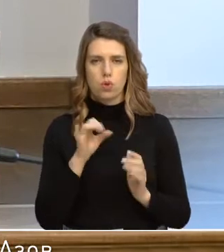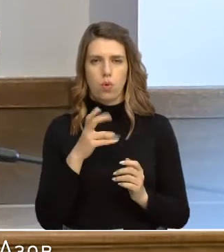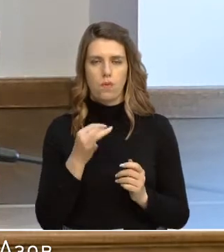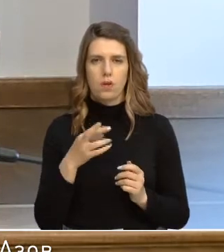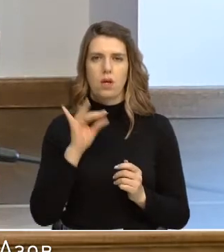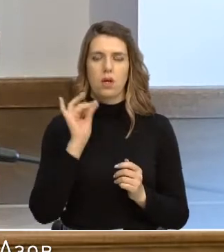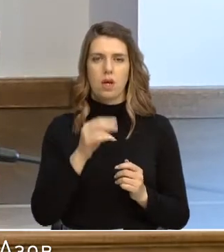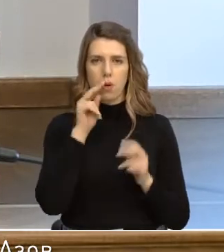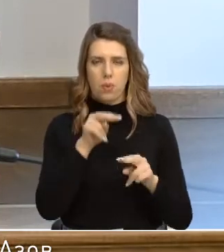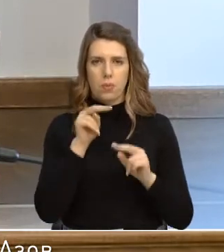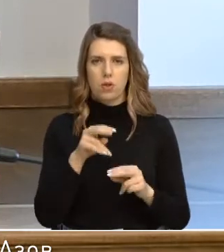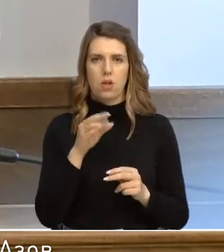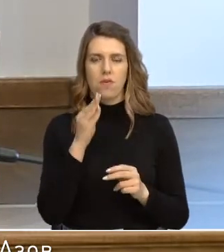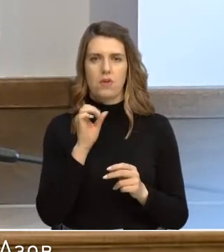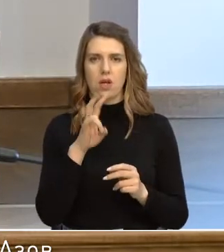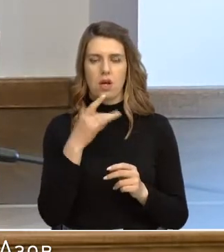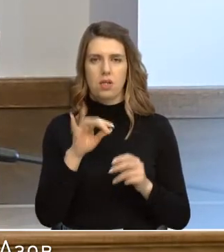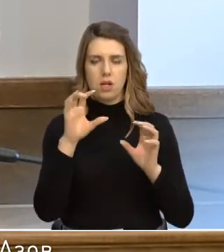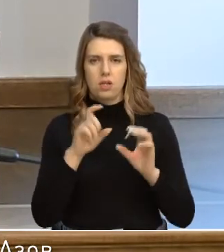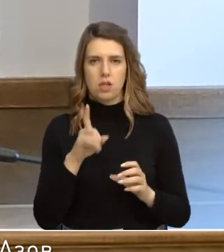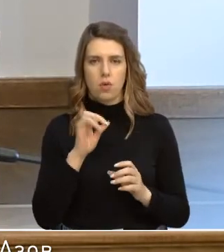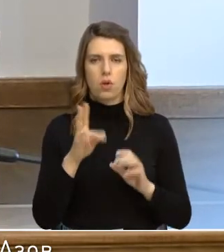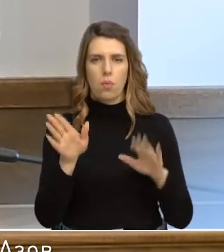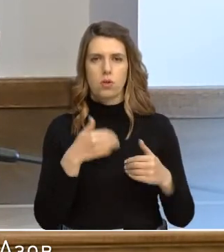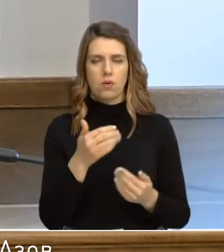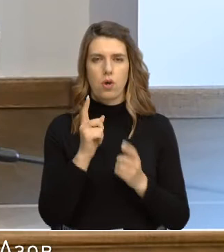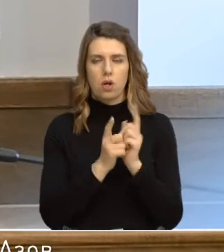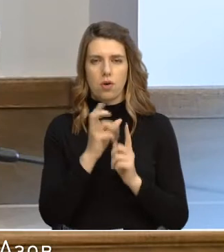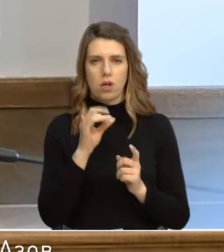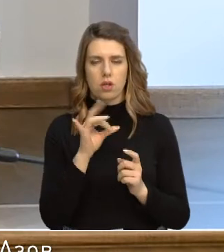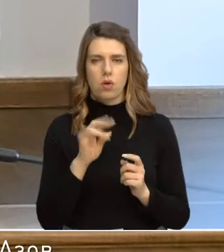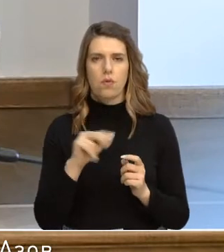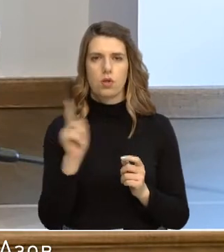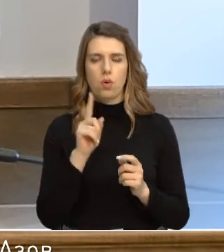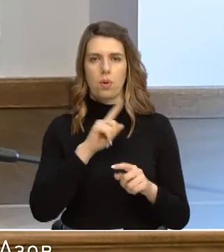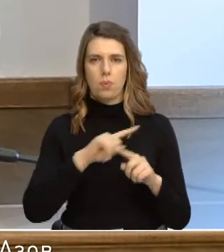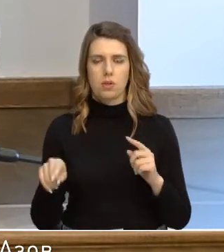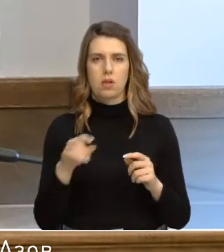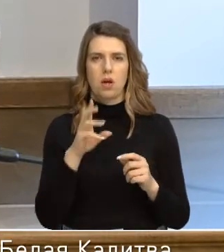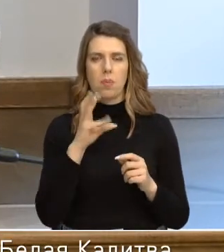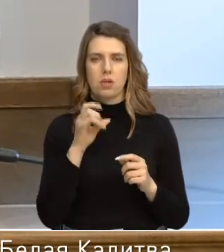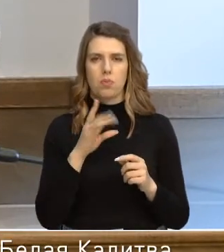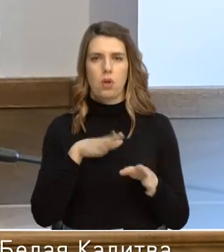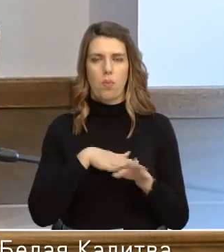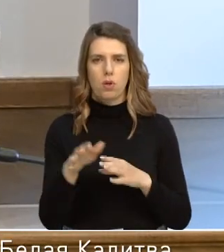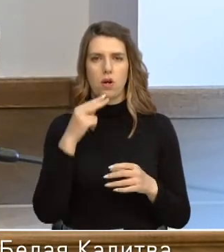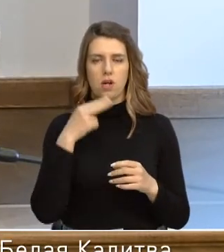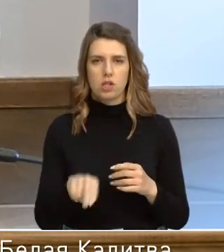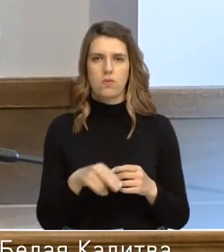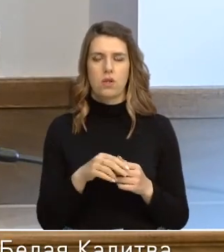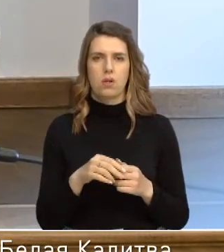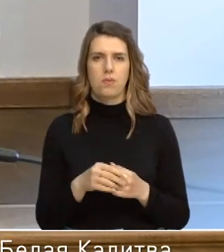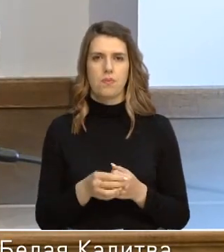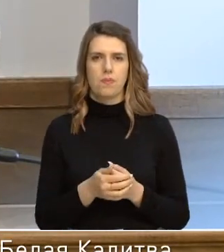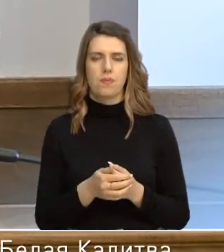и промониторить тщательное федеральное законодательство после его корректировки с тем, чтобы оперативно, максимально полно, качественно